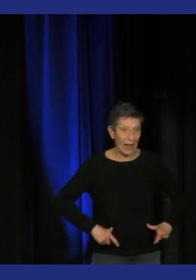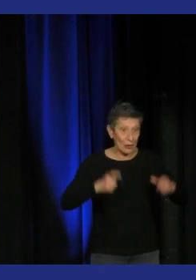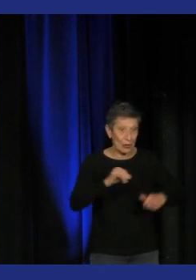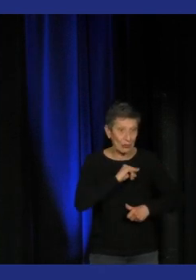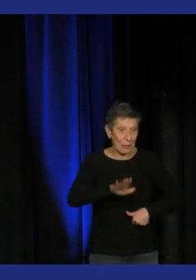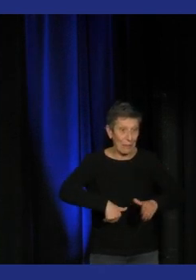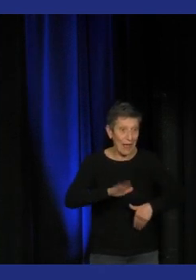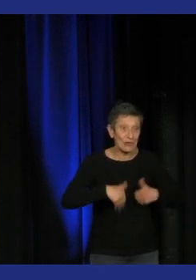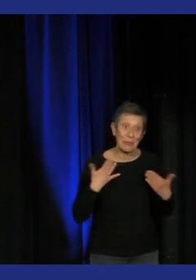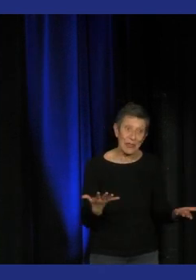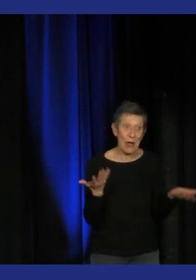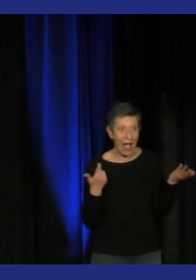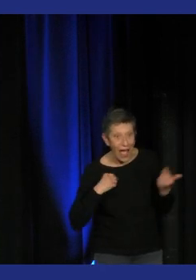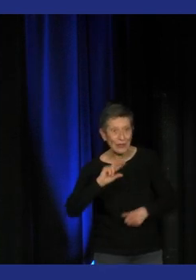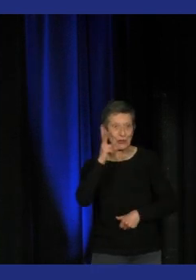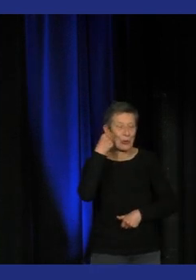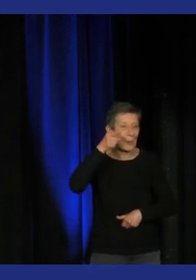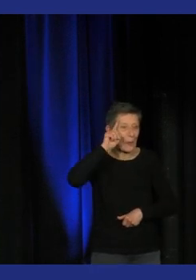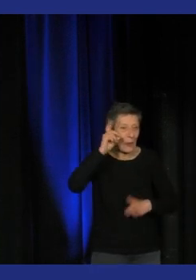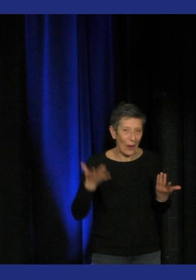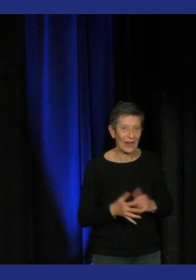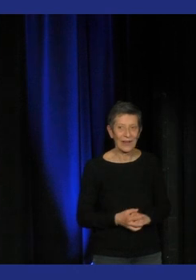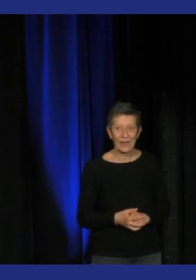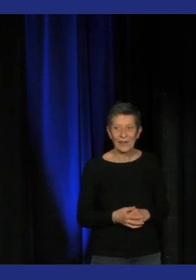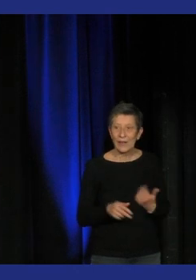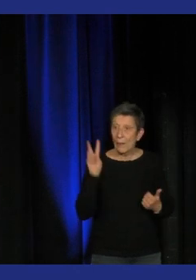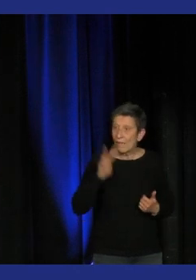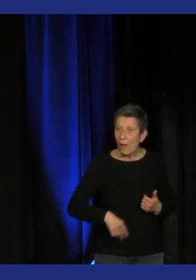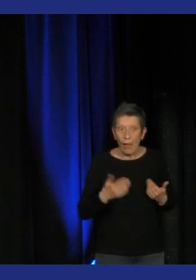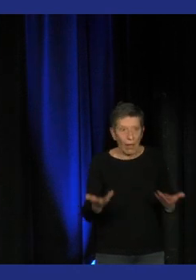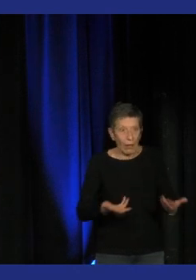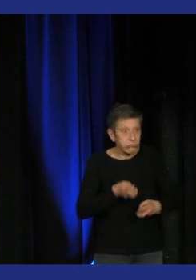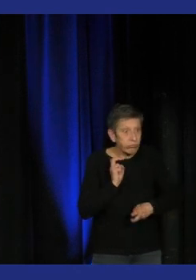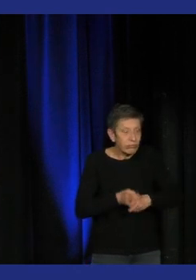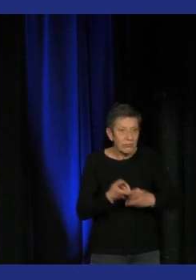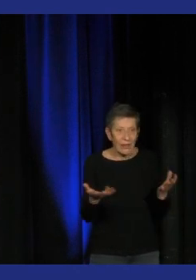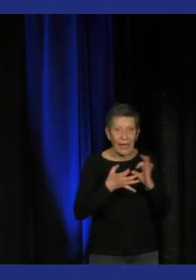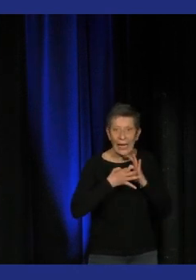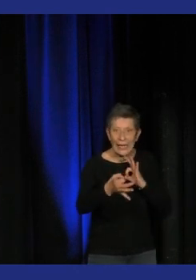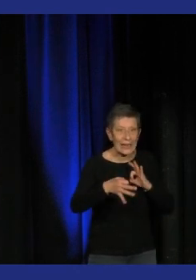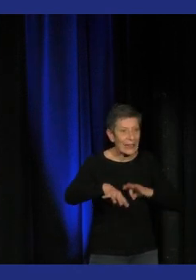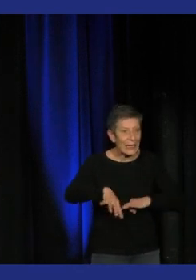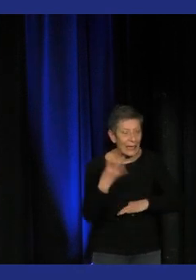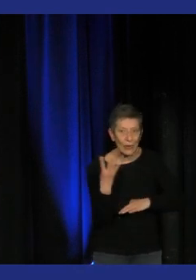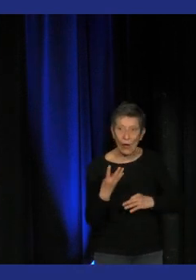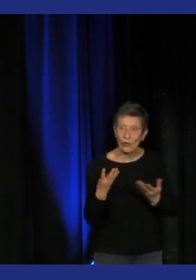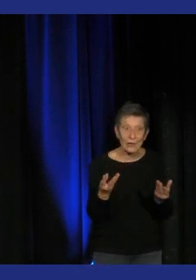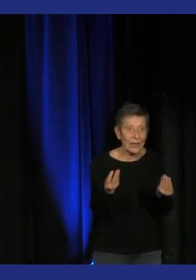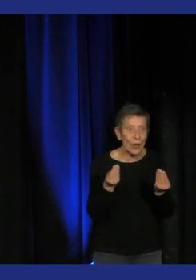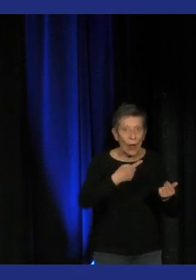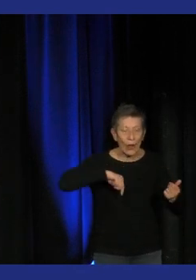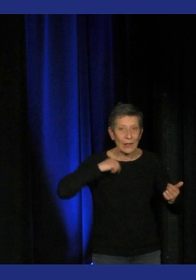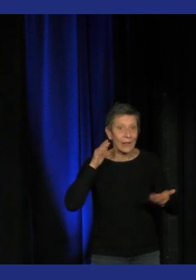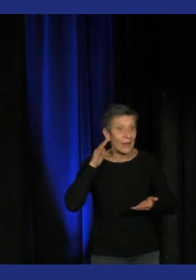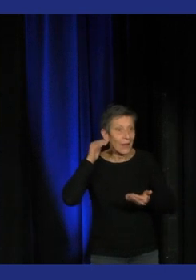jamais. Donc, parce que voilà, c'était devenu un calvaire. Enfin, cette ligne, elle a apporté tellement d'espoir